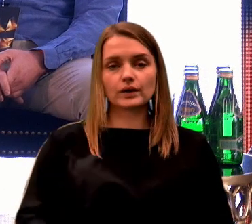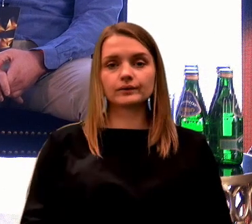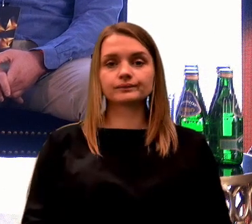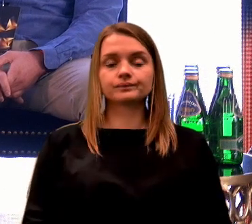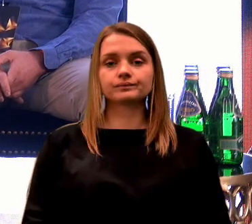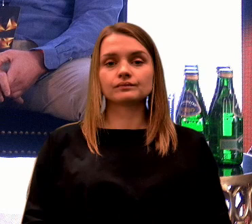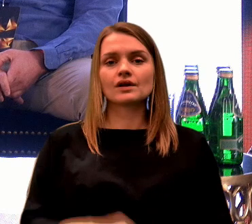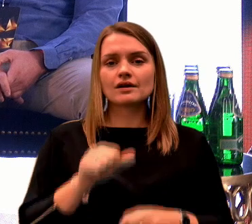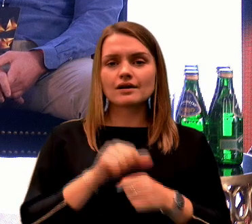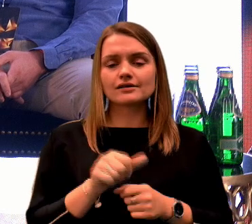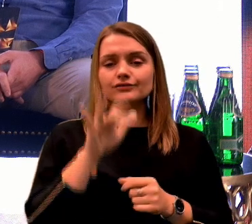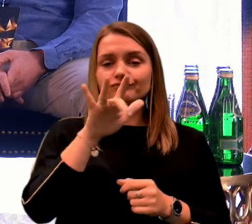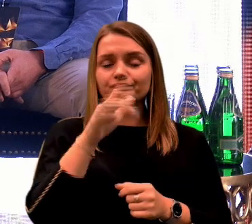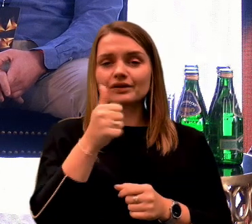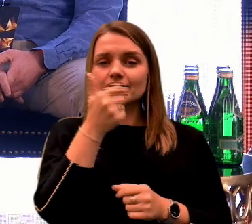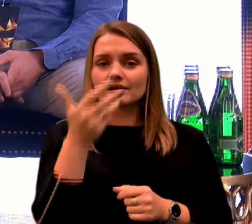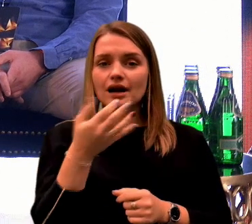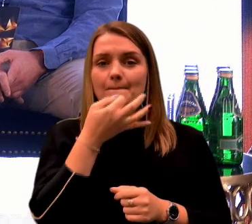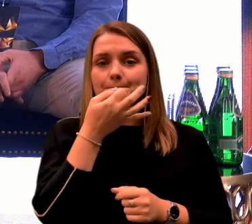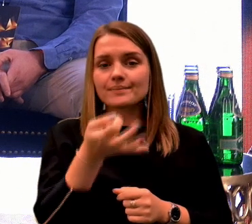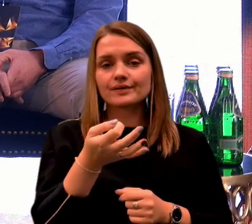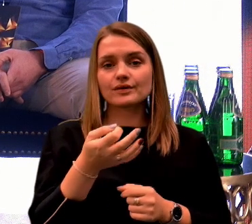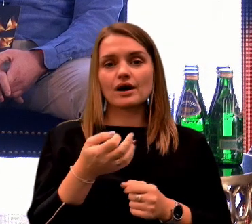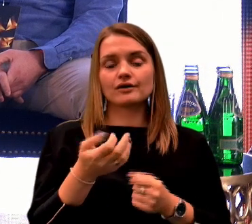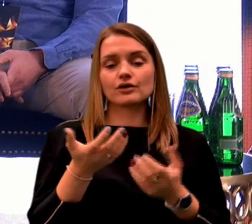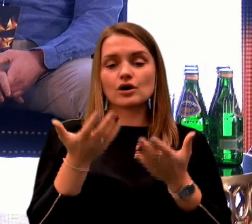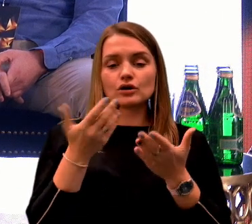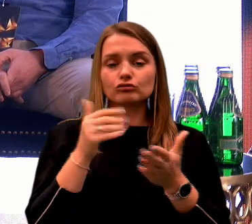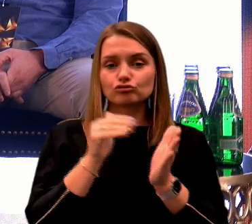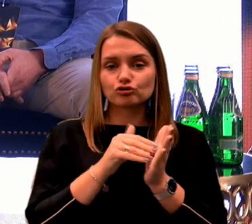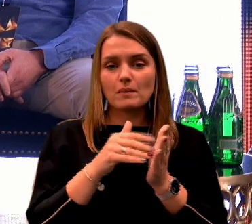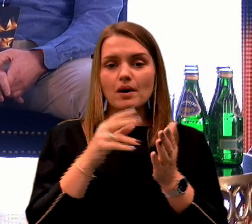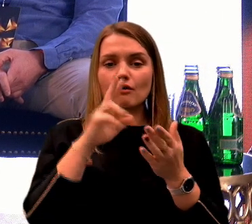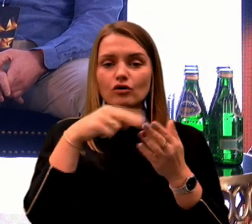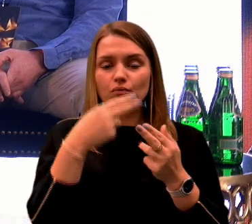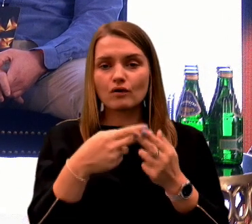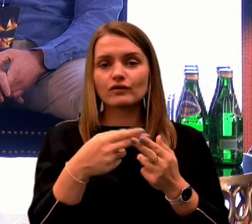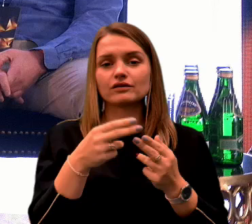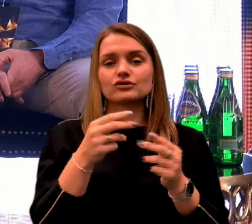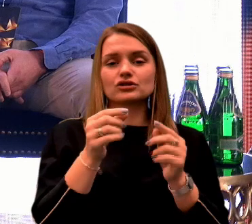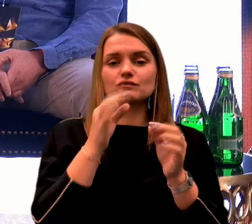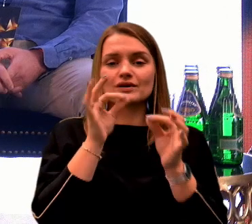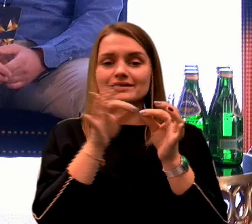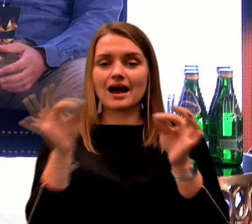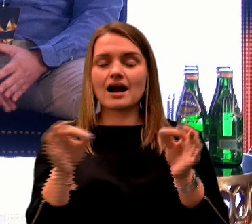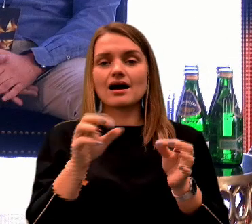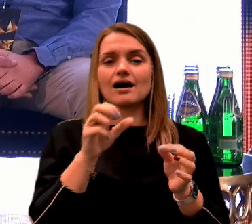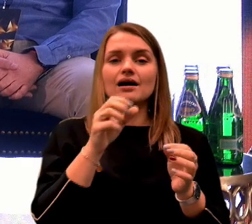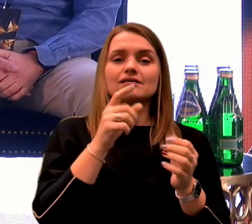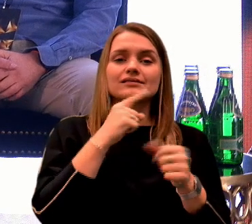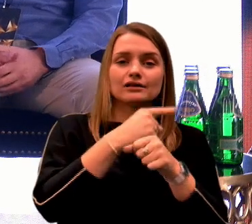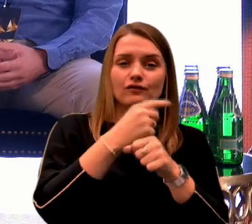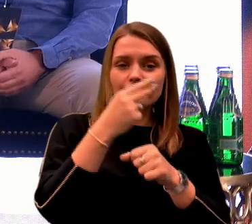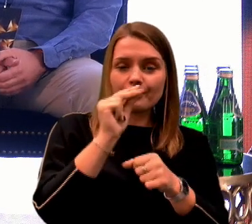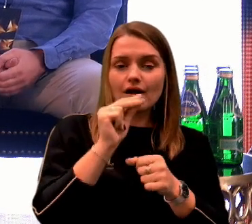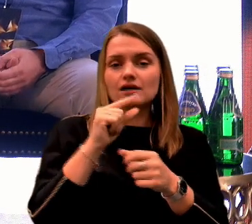To jest takich kilka pytań, do których się trzeba odnieść na skali zdecydowanie nie albo zdecydowanie tak. No i stwierdzenie